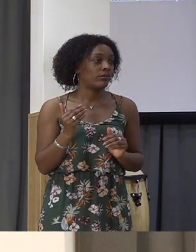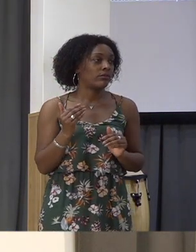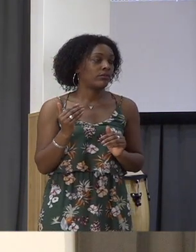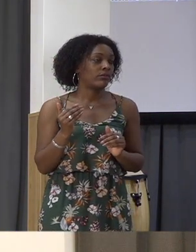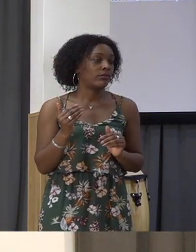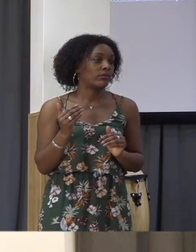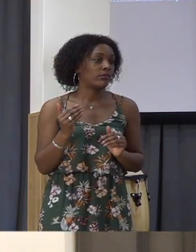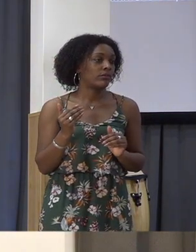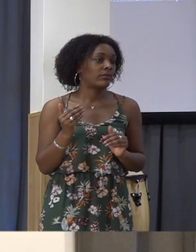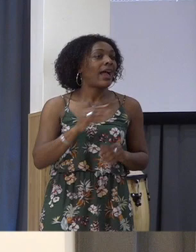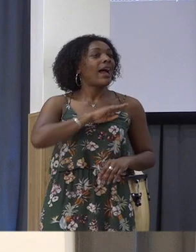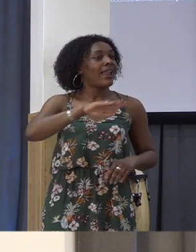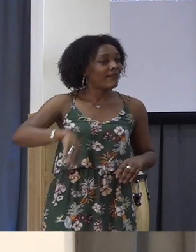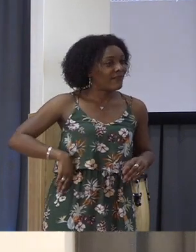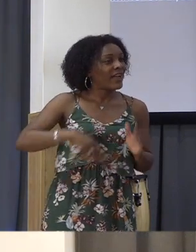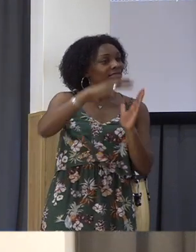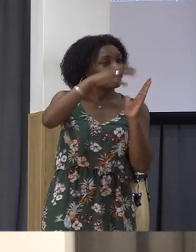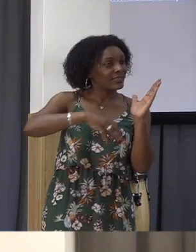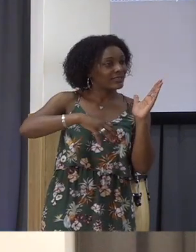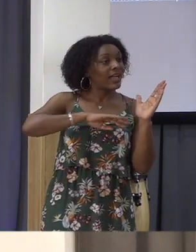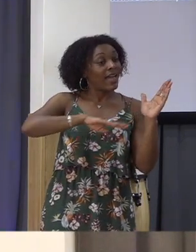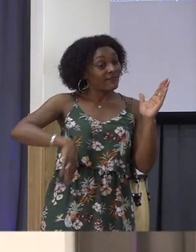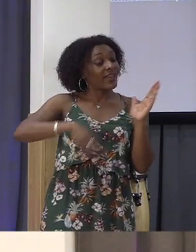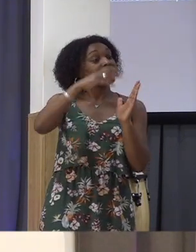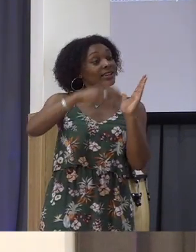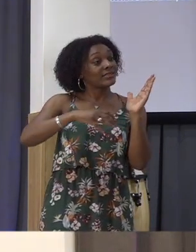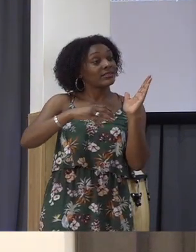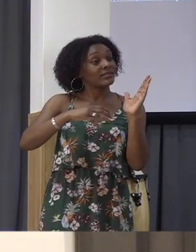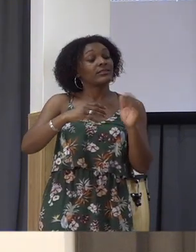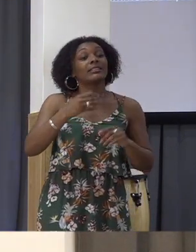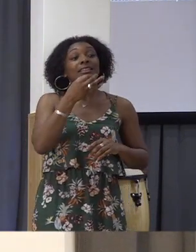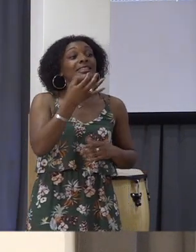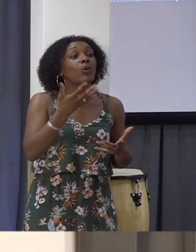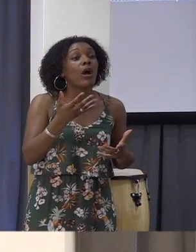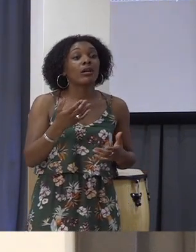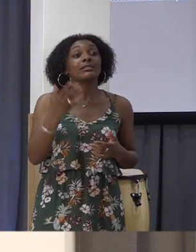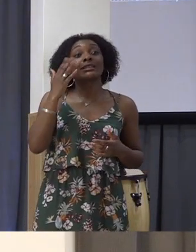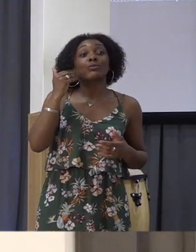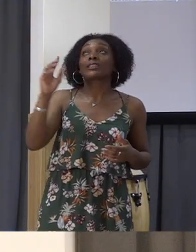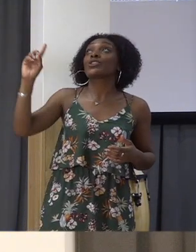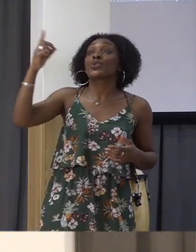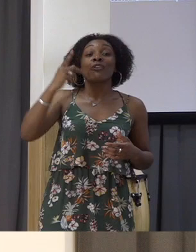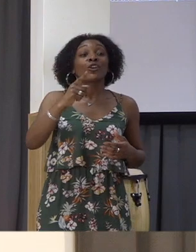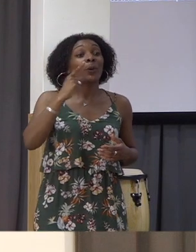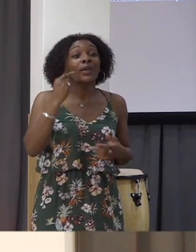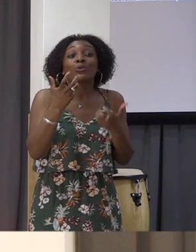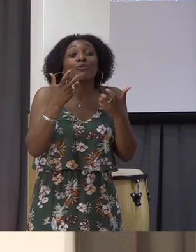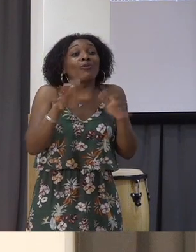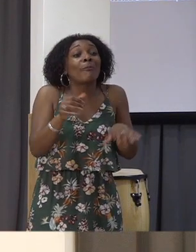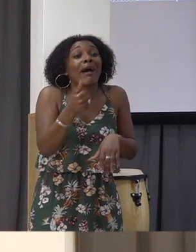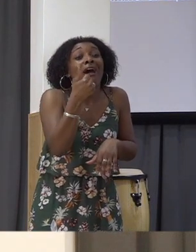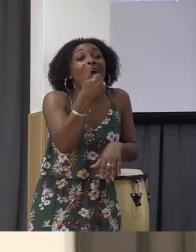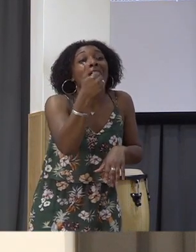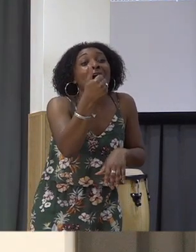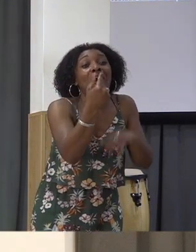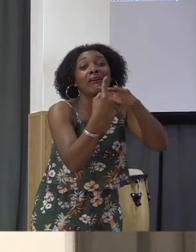D'ailleurs, le texte se termine en disant, c'est pour cela votre Père ne veut pas qu'un seul de ses petits se perde.